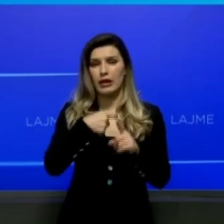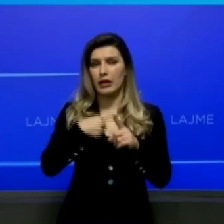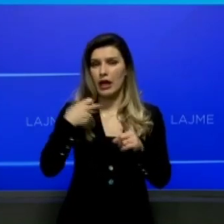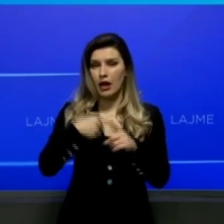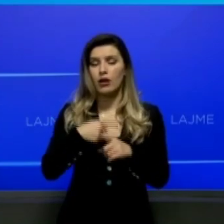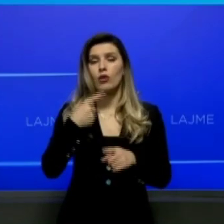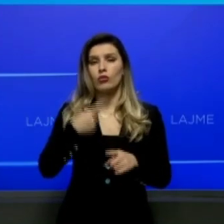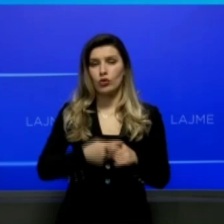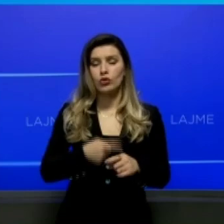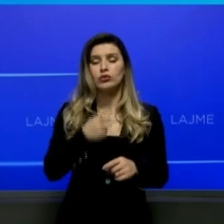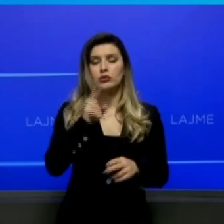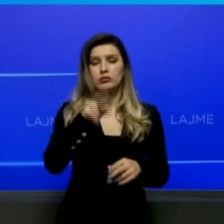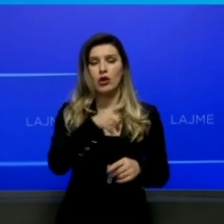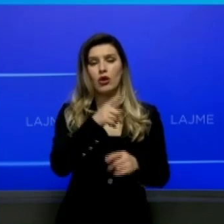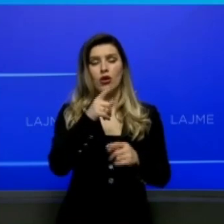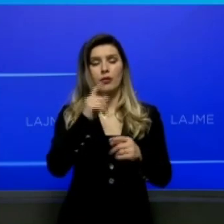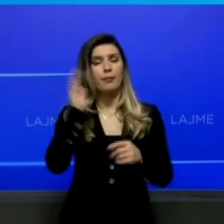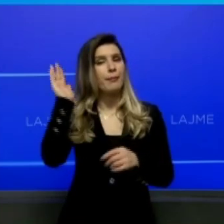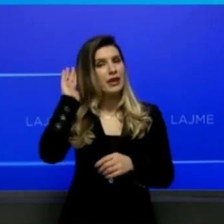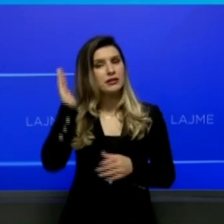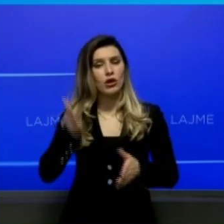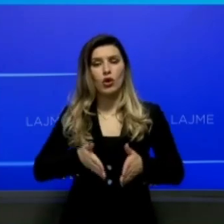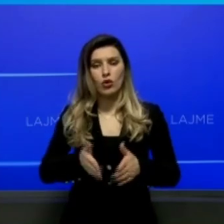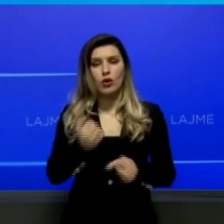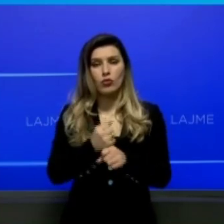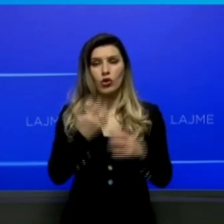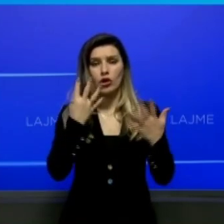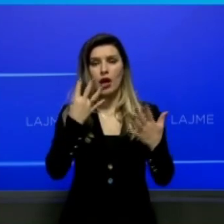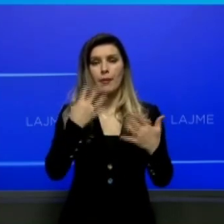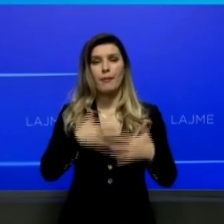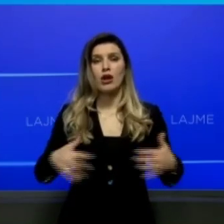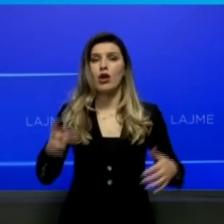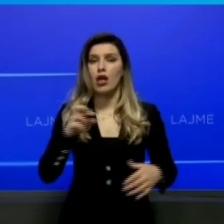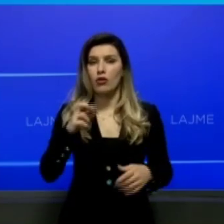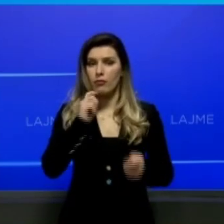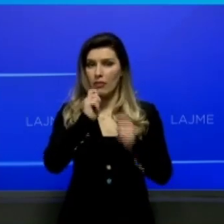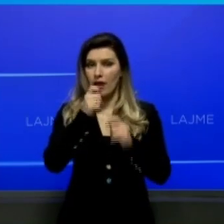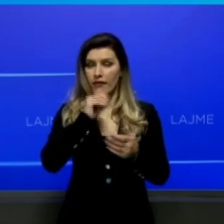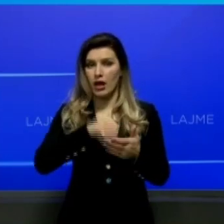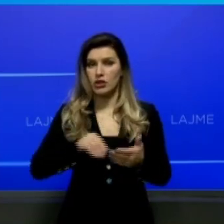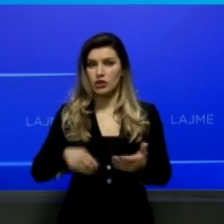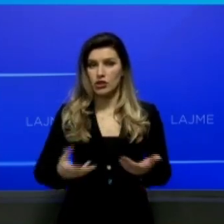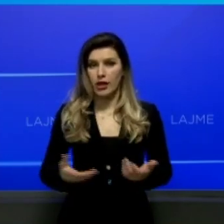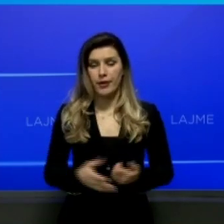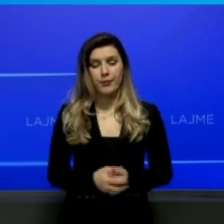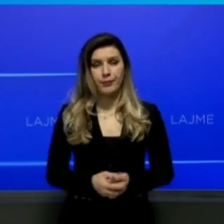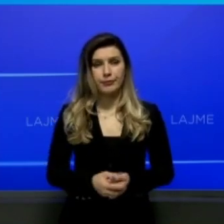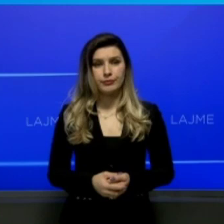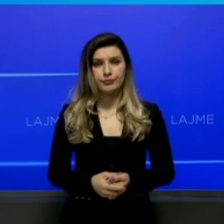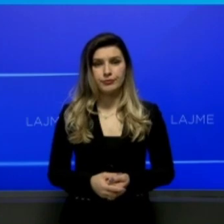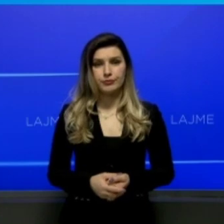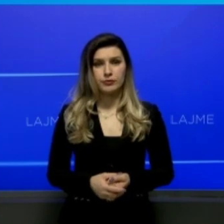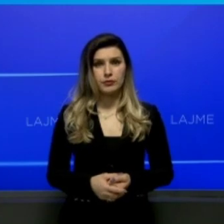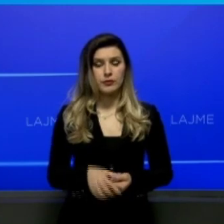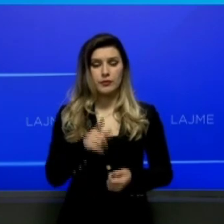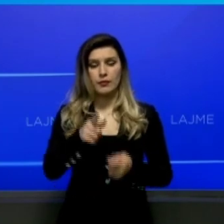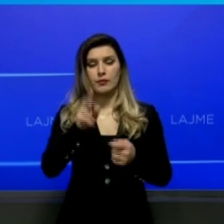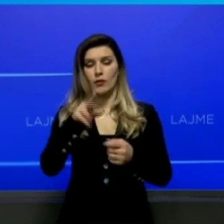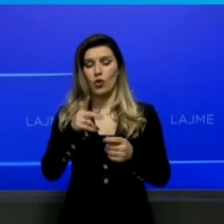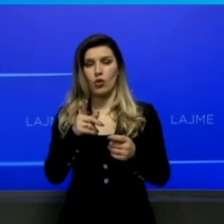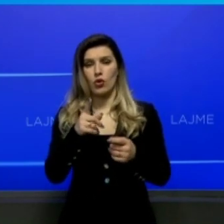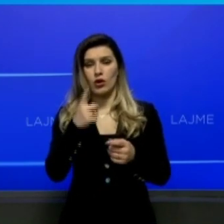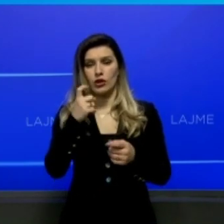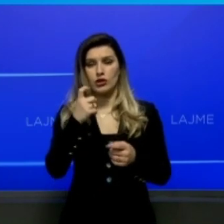burimore nga Ministria e Infrastrukturës prej 9 milion eurosh. Me pakon 100 milion euro ku qeveria tenton